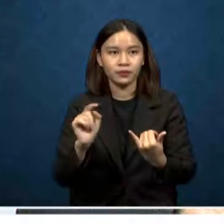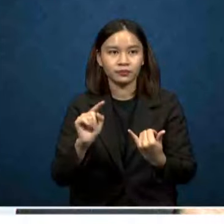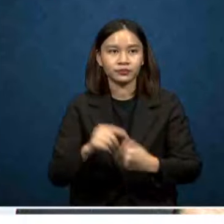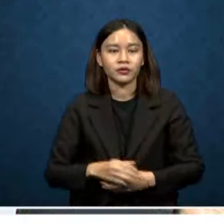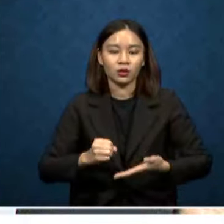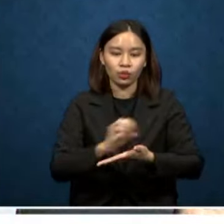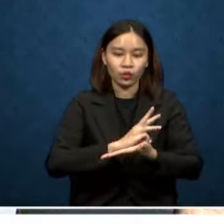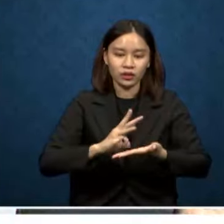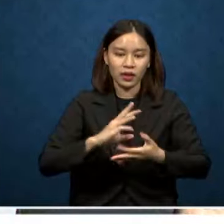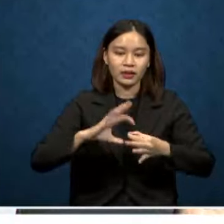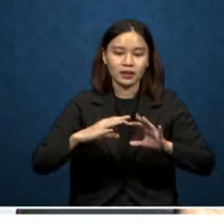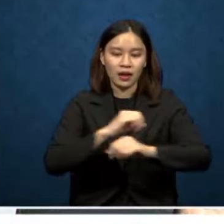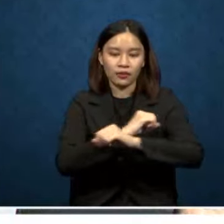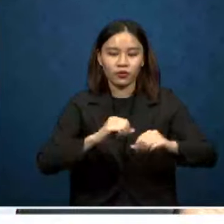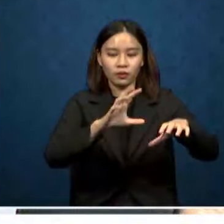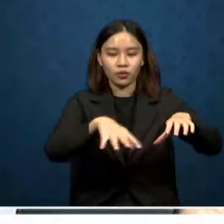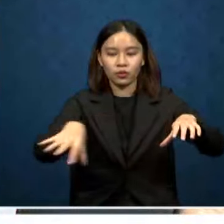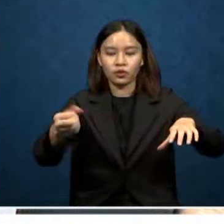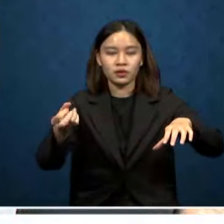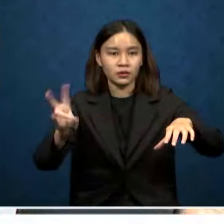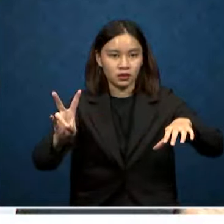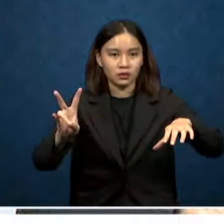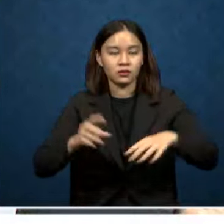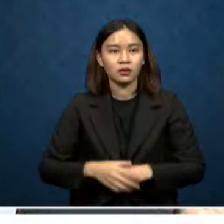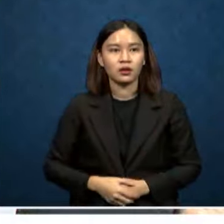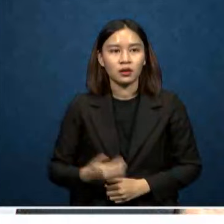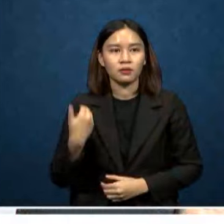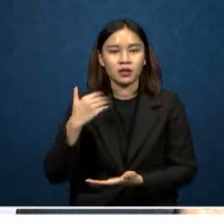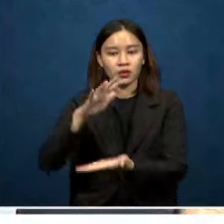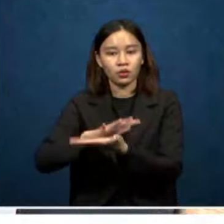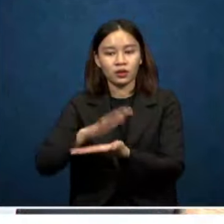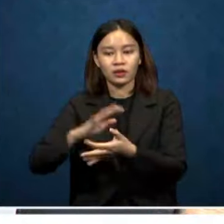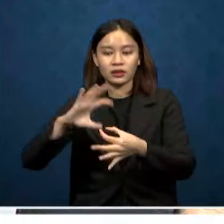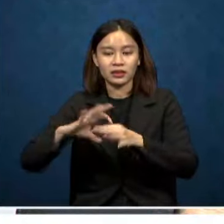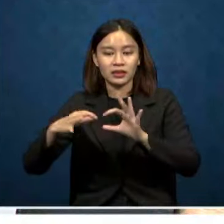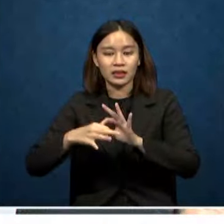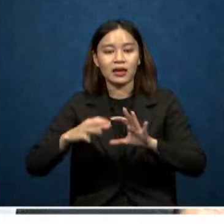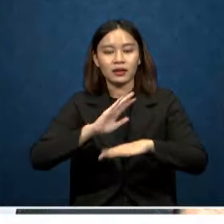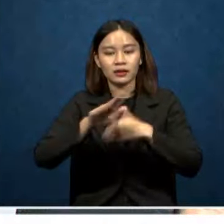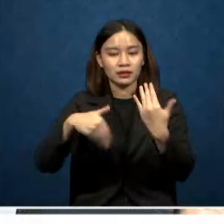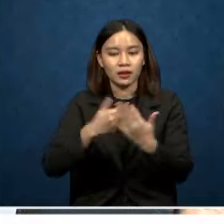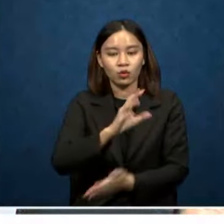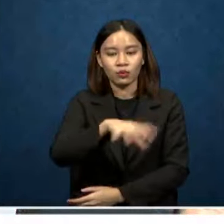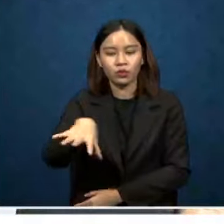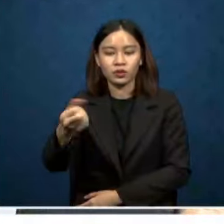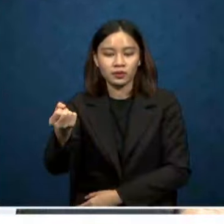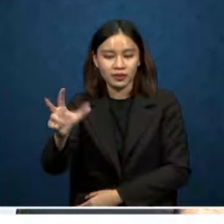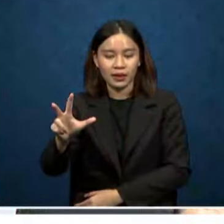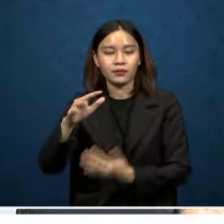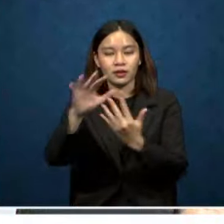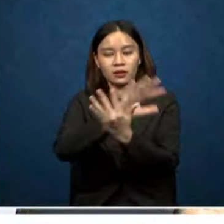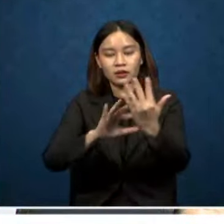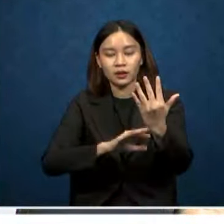วิทยาลัยพลศึกษามีทั้งหมด 17แห่งมีโรงเรียนกีฬาครอบคลุมทั้งหมด 13แห่งทั่ว